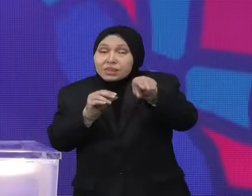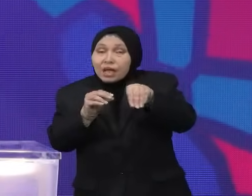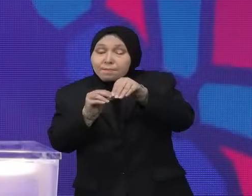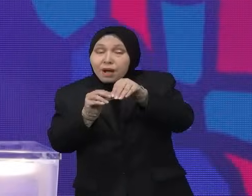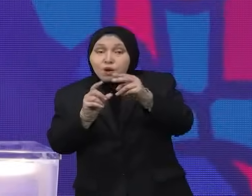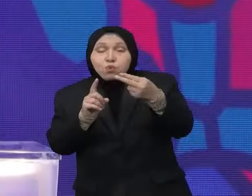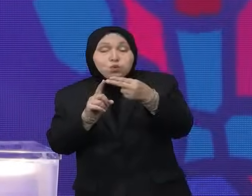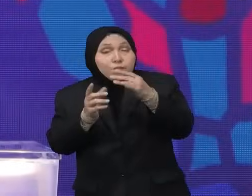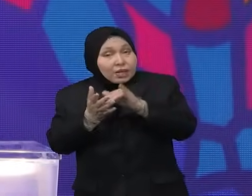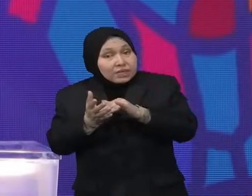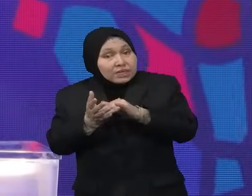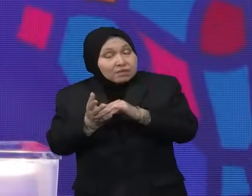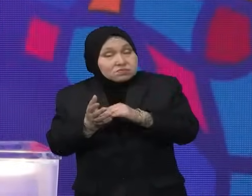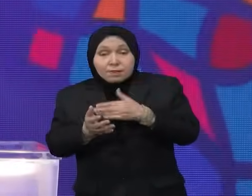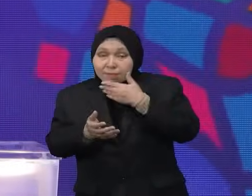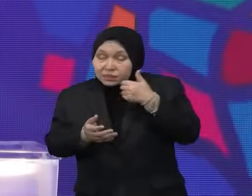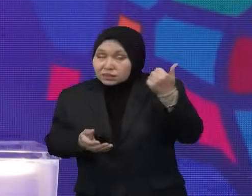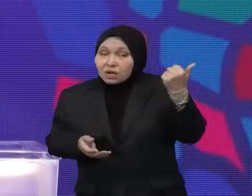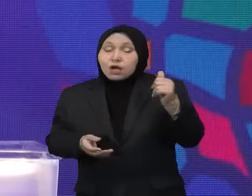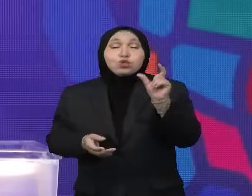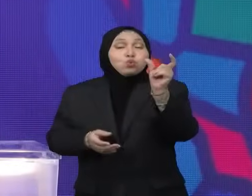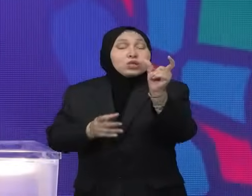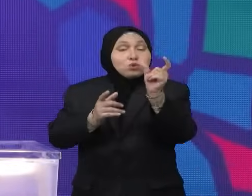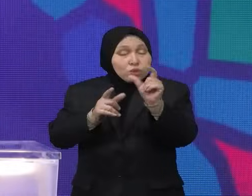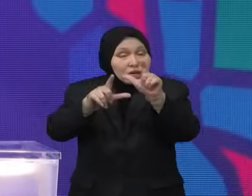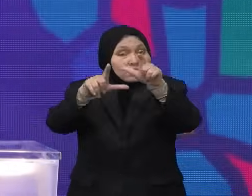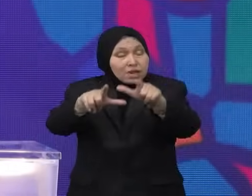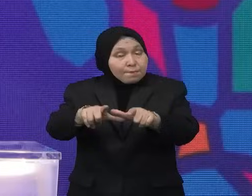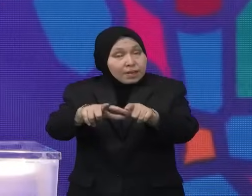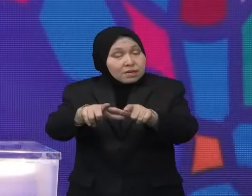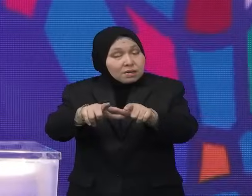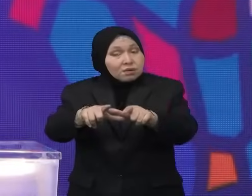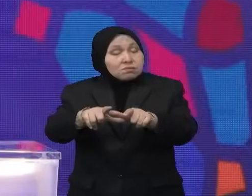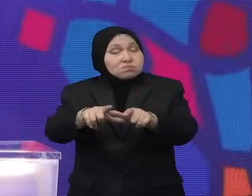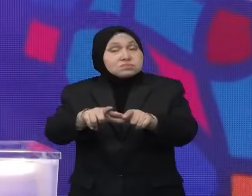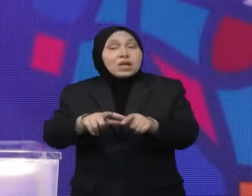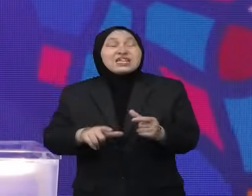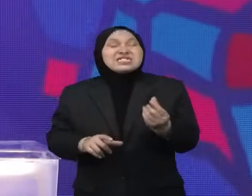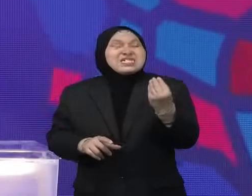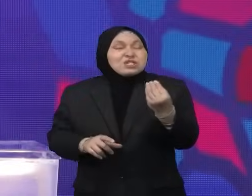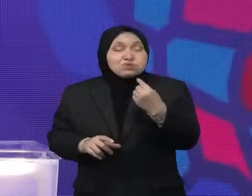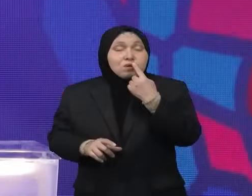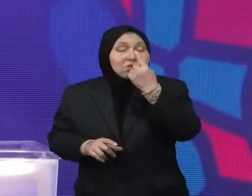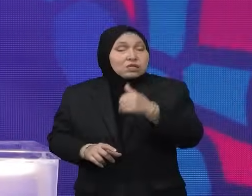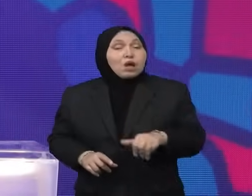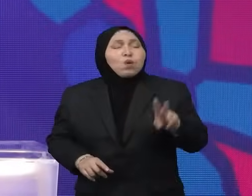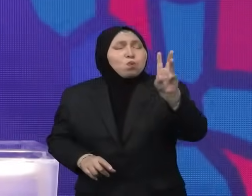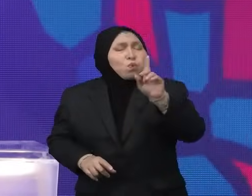lagi. Sebaik-baiknya nun itu diletakkan pada makhraj dan sedikit suara di hidung.